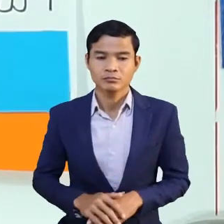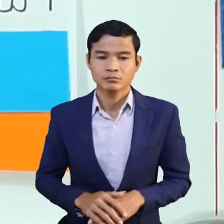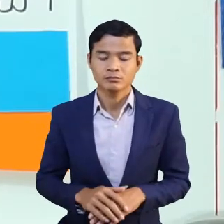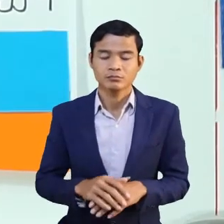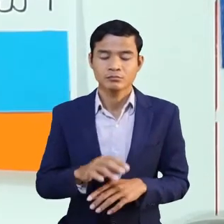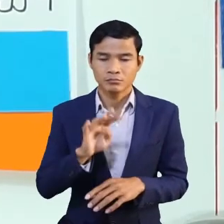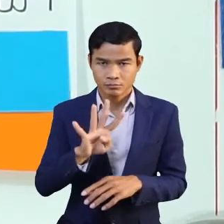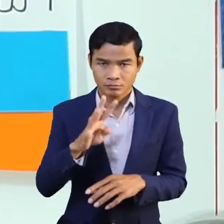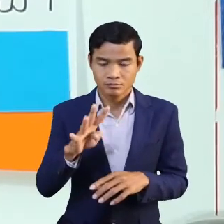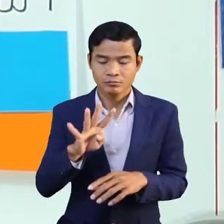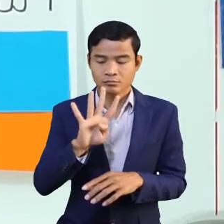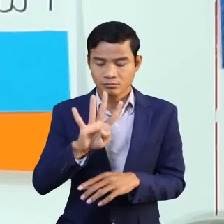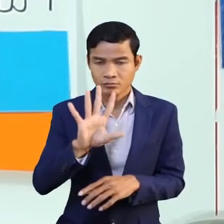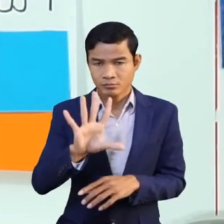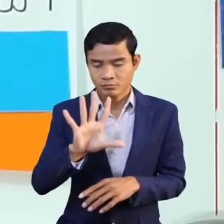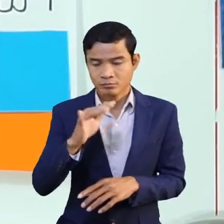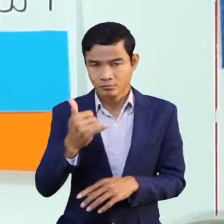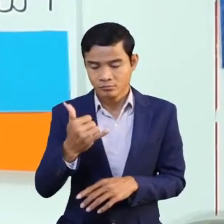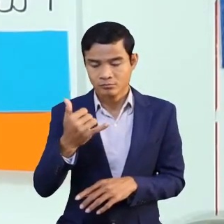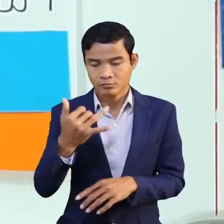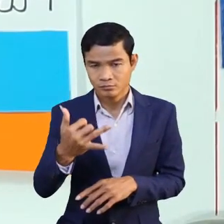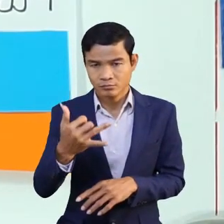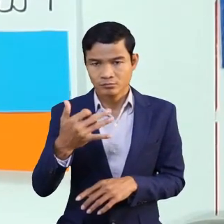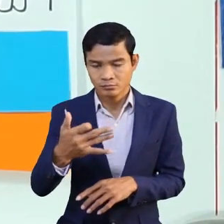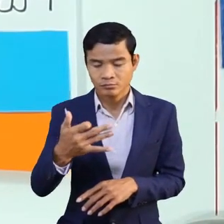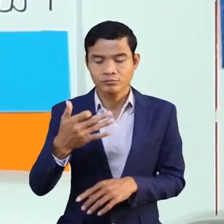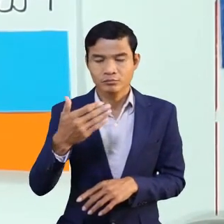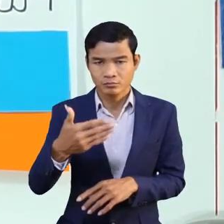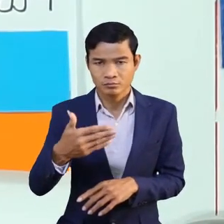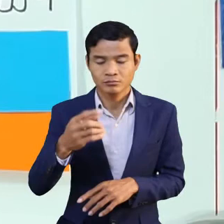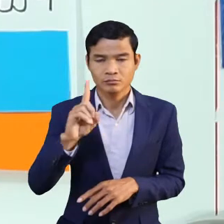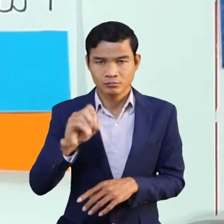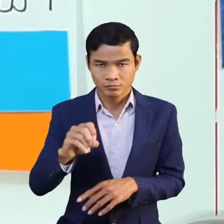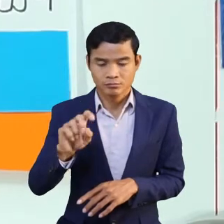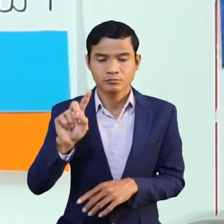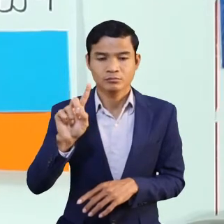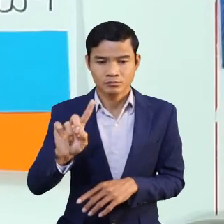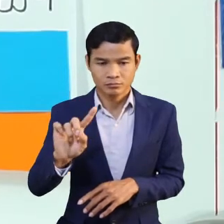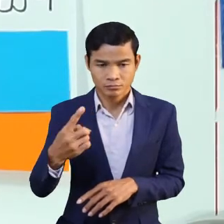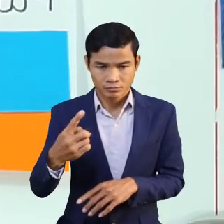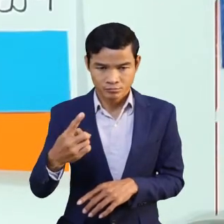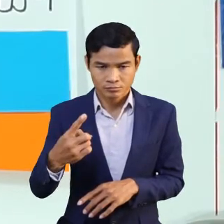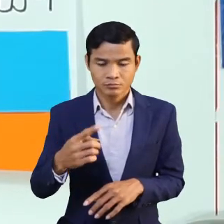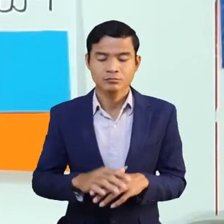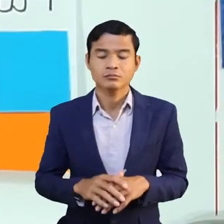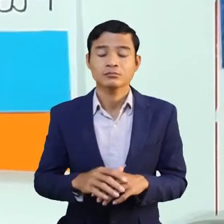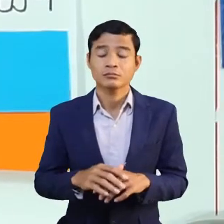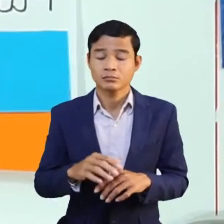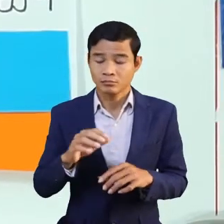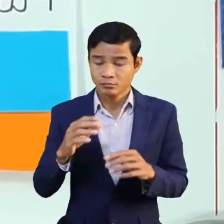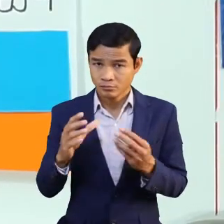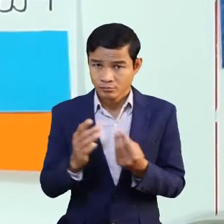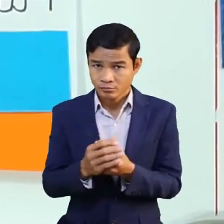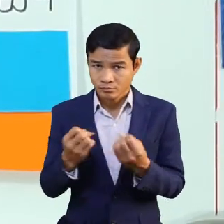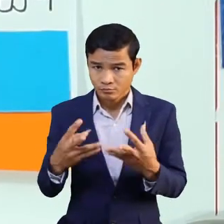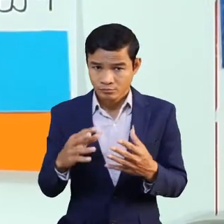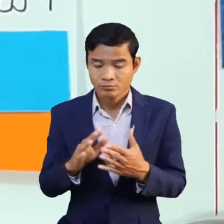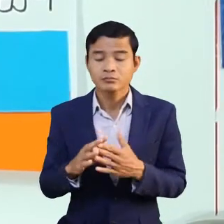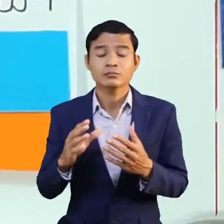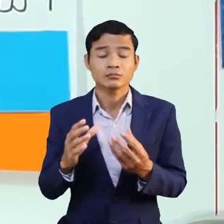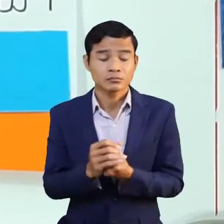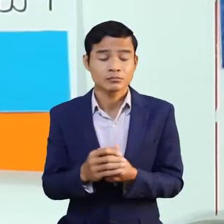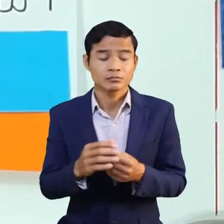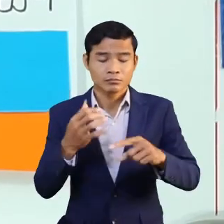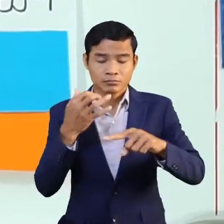ចា4ហើយ5 6 7 8 9 10 11ចាមានចំនួន